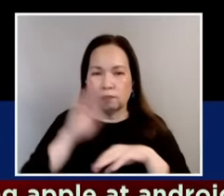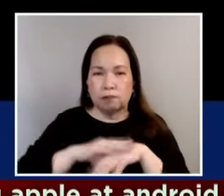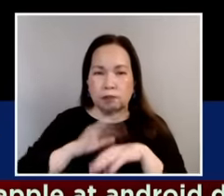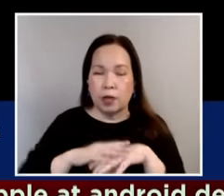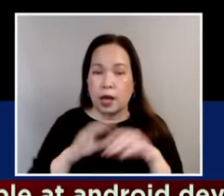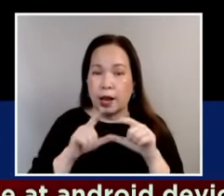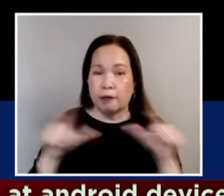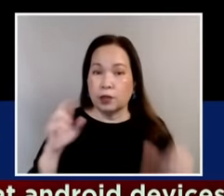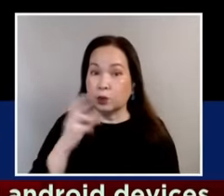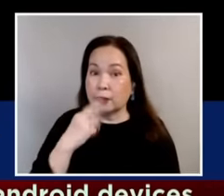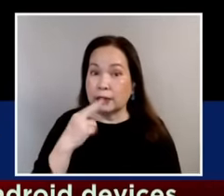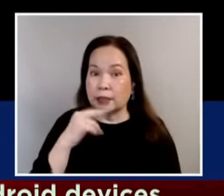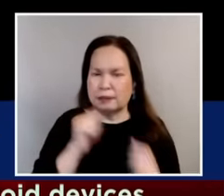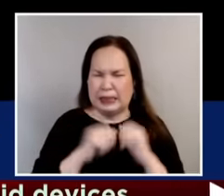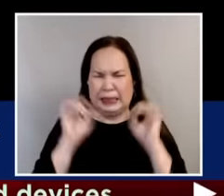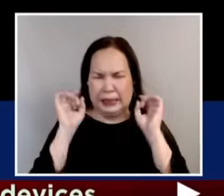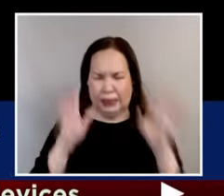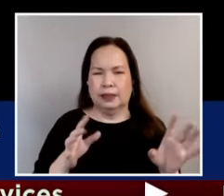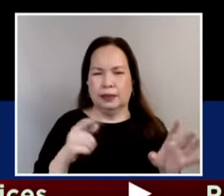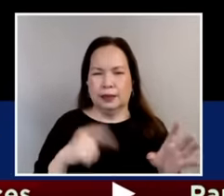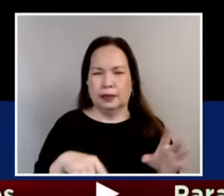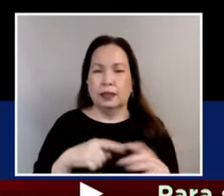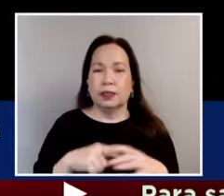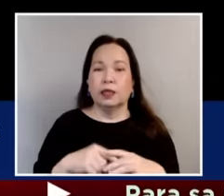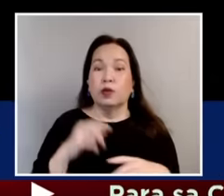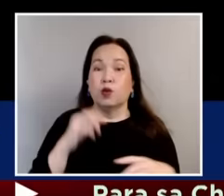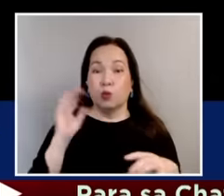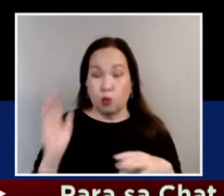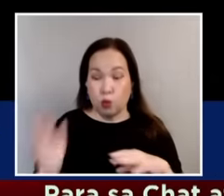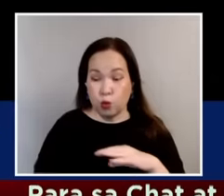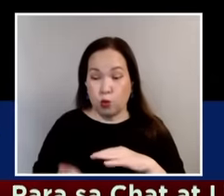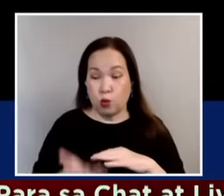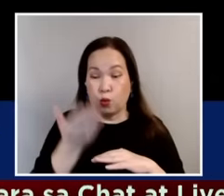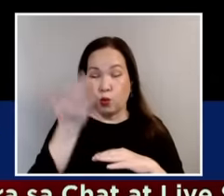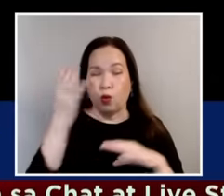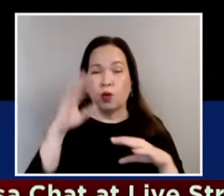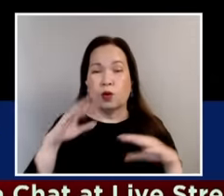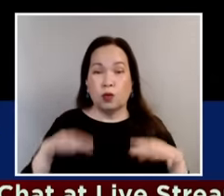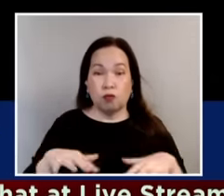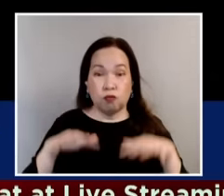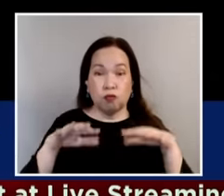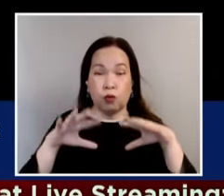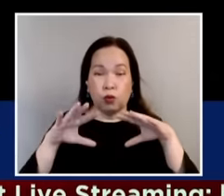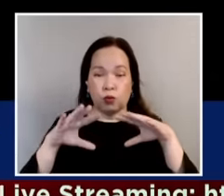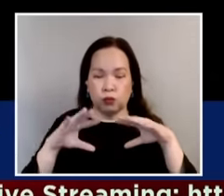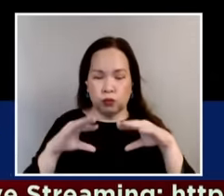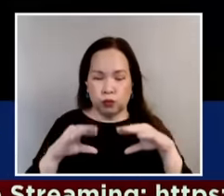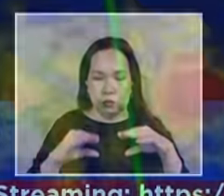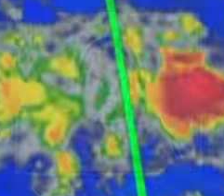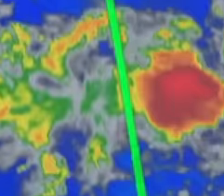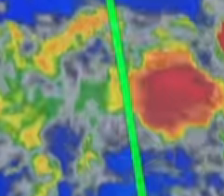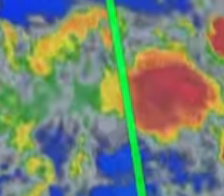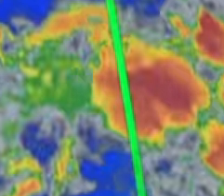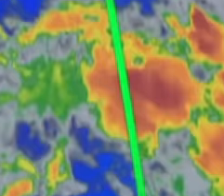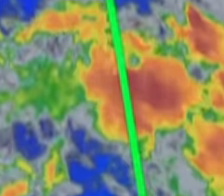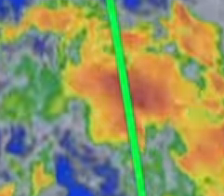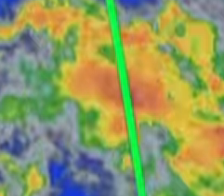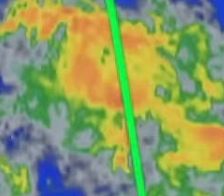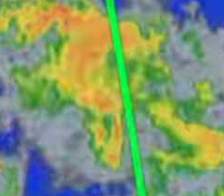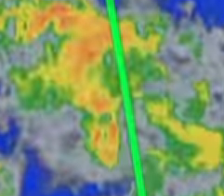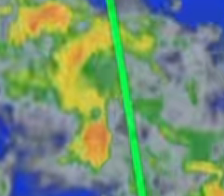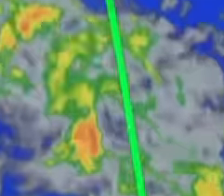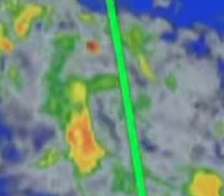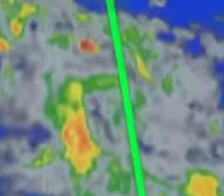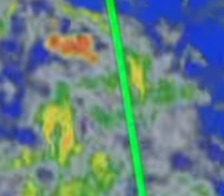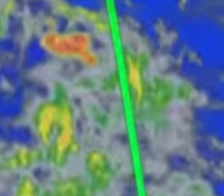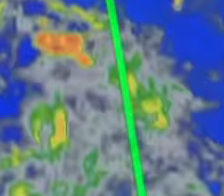River. Humupa rin ang baha kinaumagahan at walang naitalang pinsala sa insidente. Yan po ang update sa